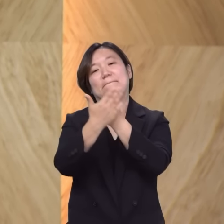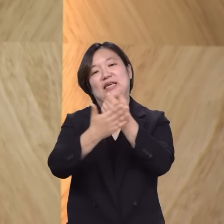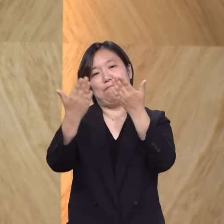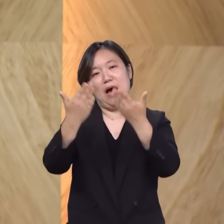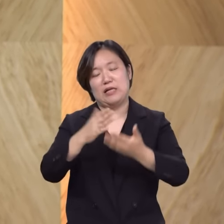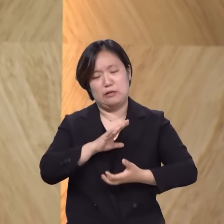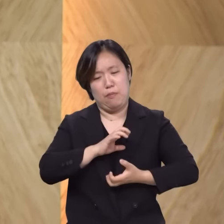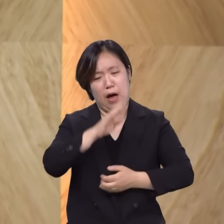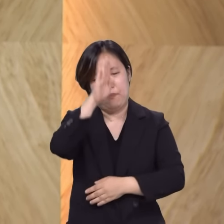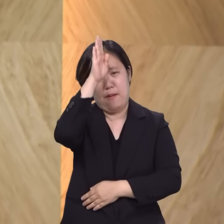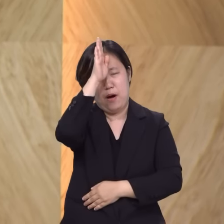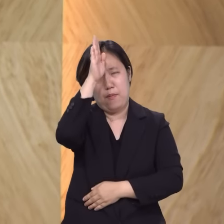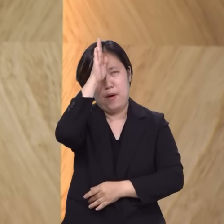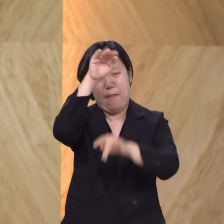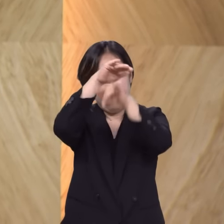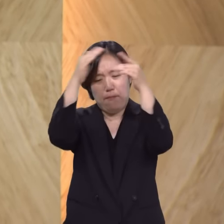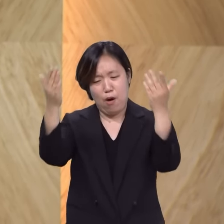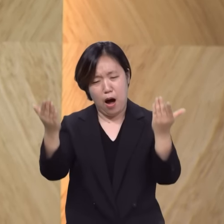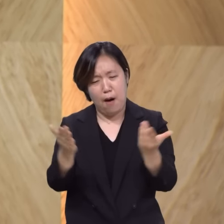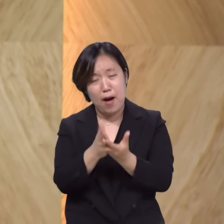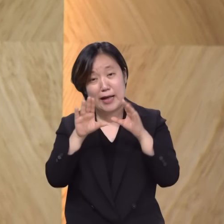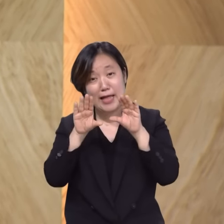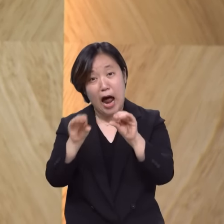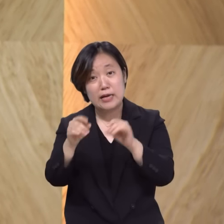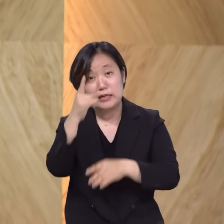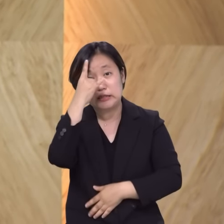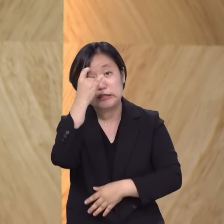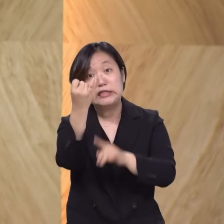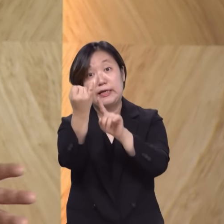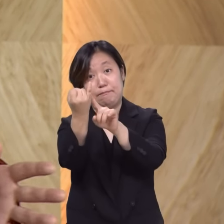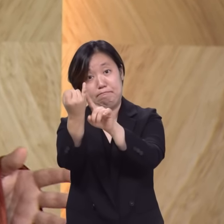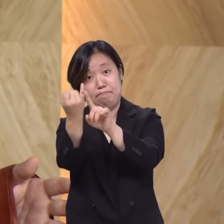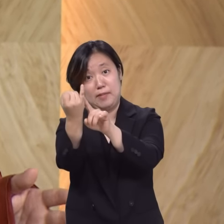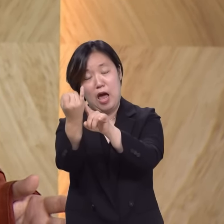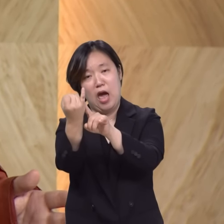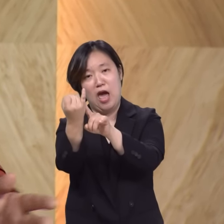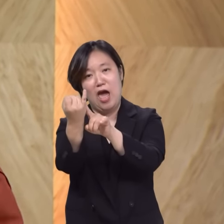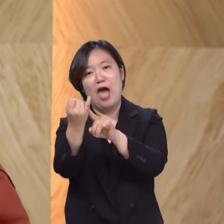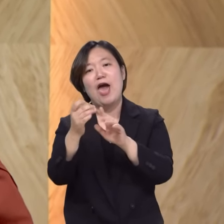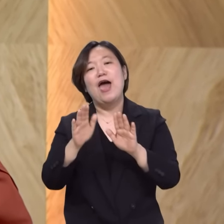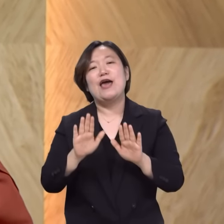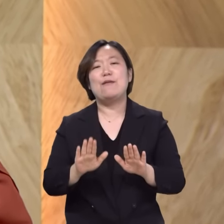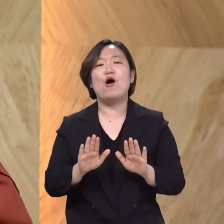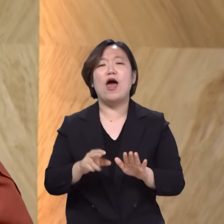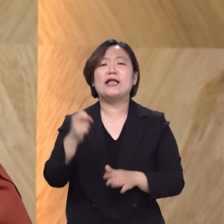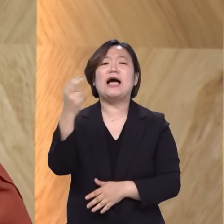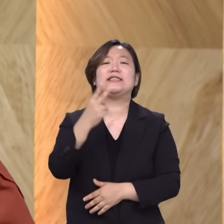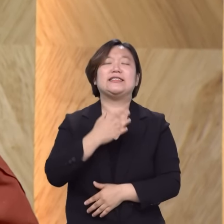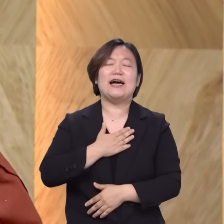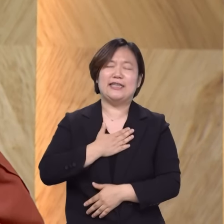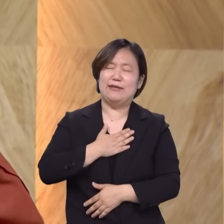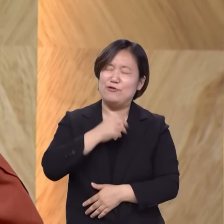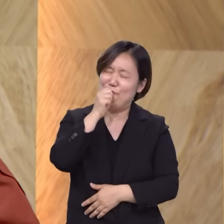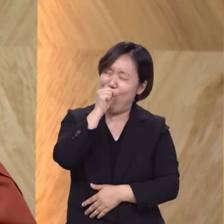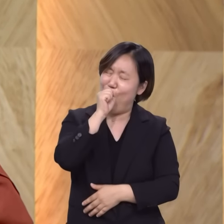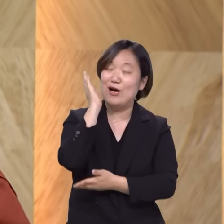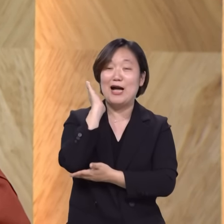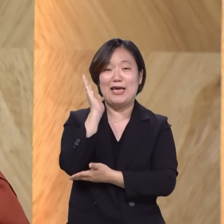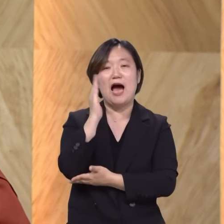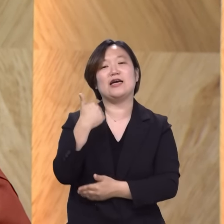병고가 사라지셨다 그 수연이라는 비구니 스님께서 이번에 또 굉장히 기분 좋은 아주 좋은